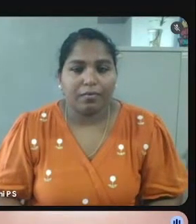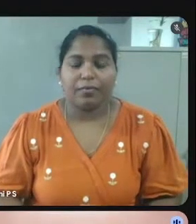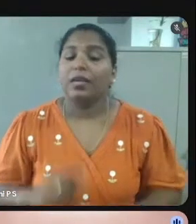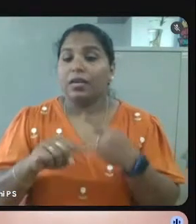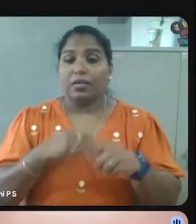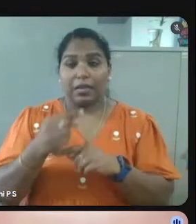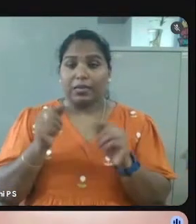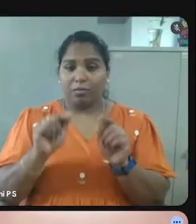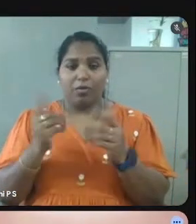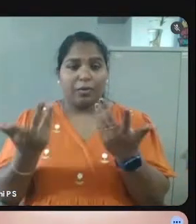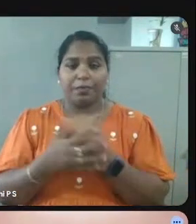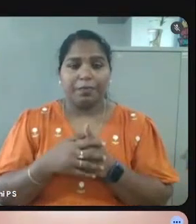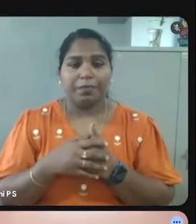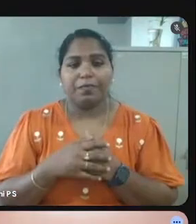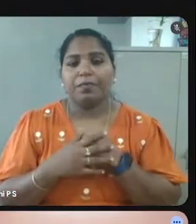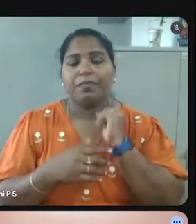അടുത്തതായിട്ട് നമ്മൾ നോക്കാൻ പോകുന്നത്